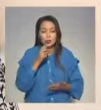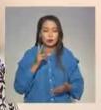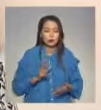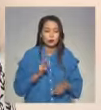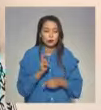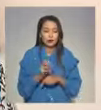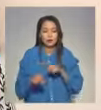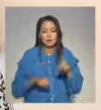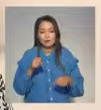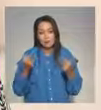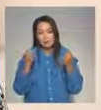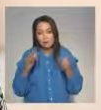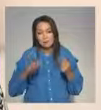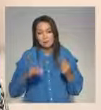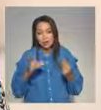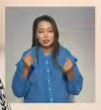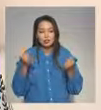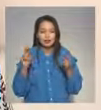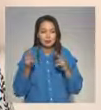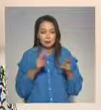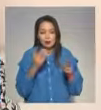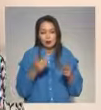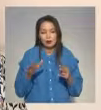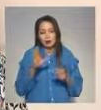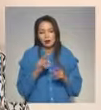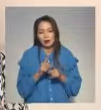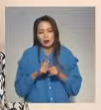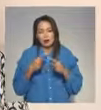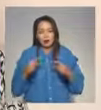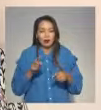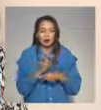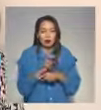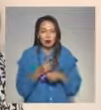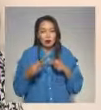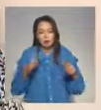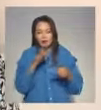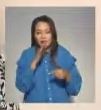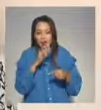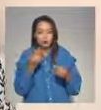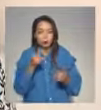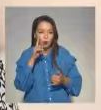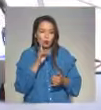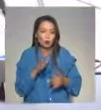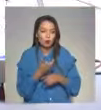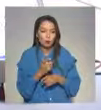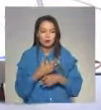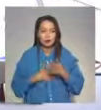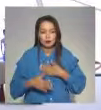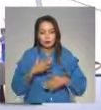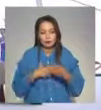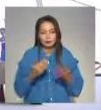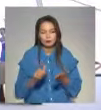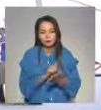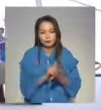на велоспорт, младшая на гимнастику. Приходилось ездить в разные места по нескольку раз в день. Теперь будет очень удобно. Мы рады. Документы